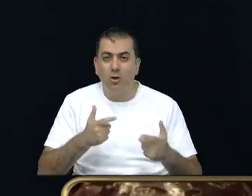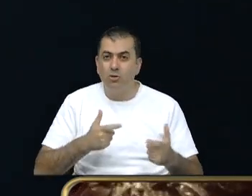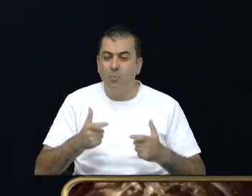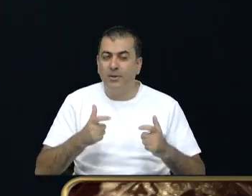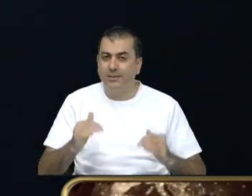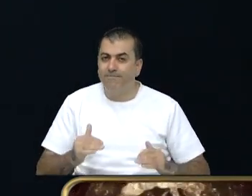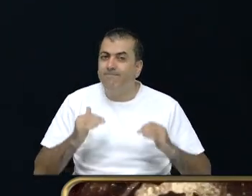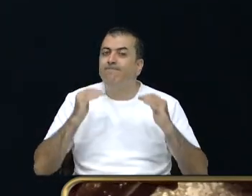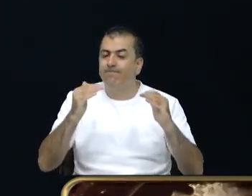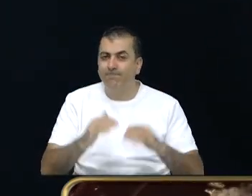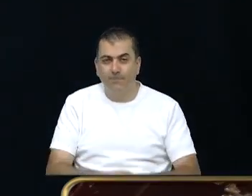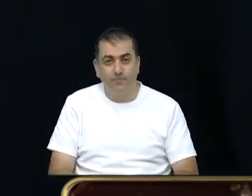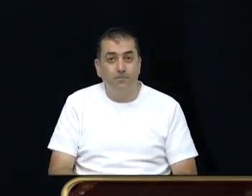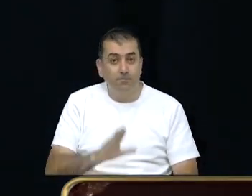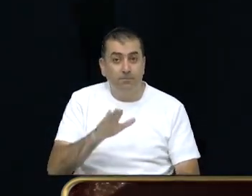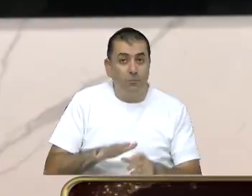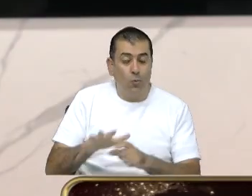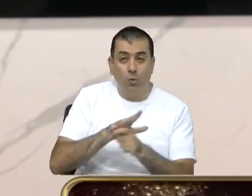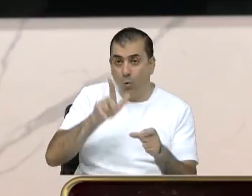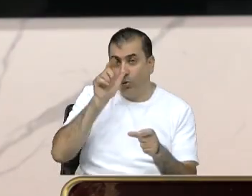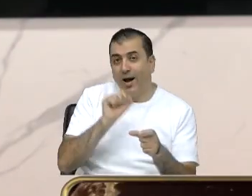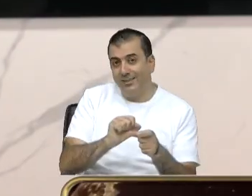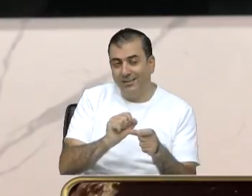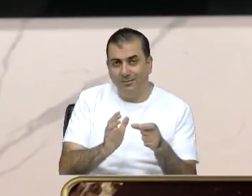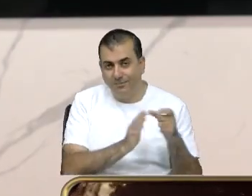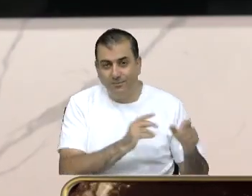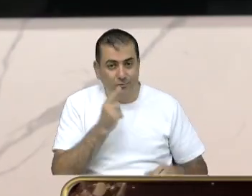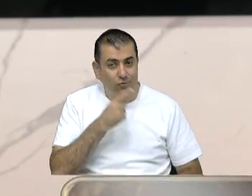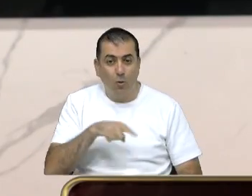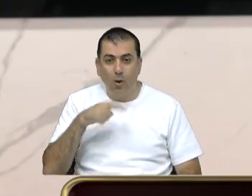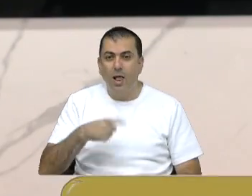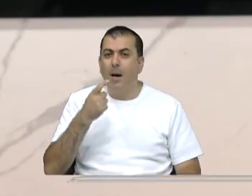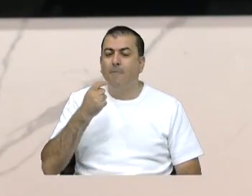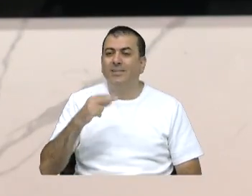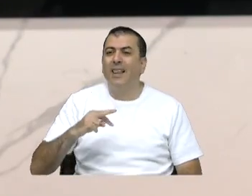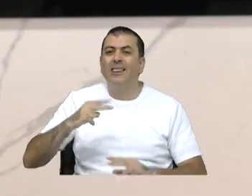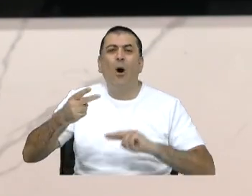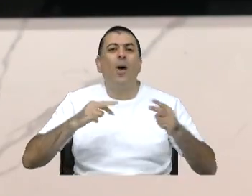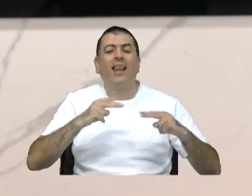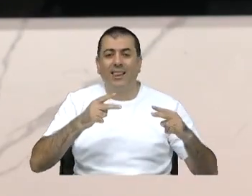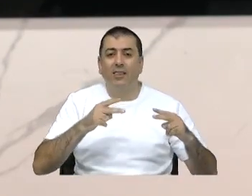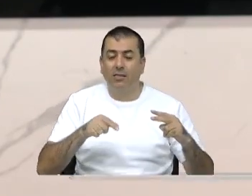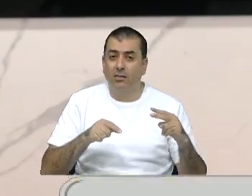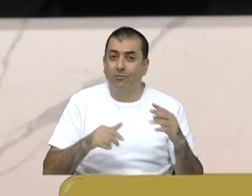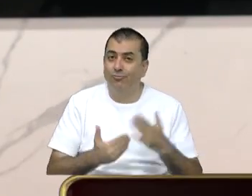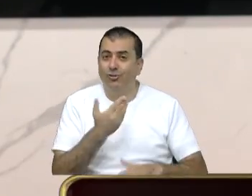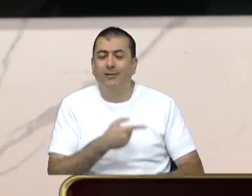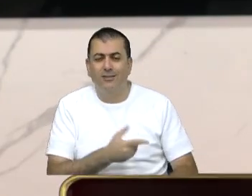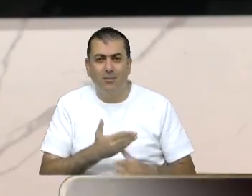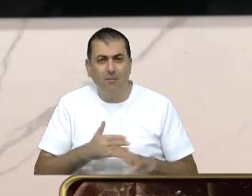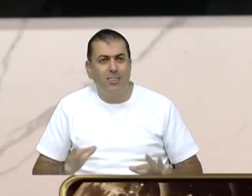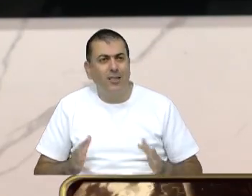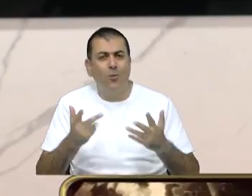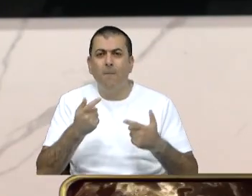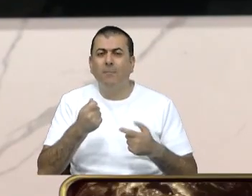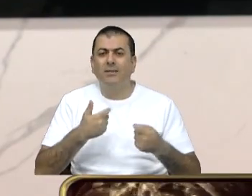وقنوات الدفع الالكترونيه في المملكه عمليات الدفع الالكتروني او المحافظه الالكترونيه هي شكل اخر من اشكال تطور